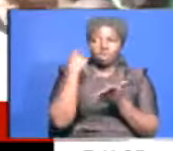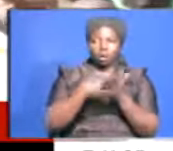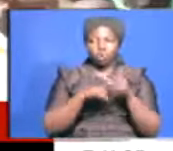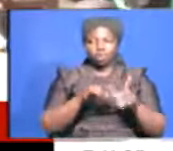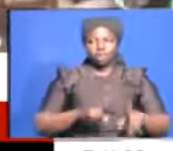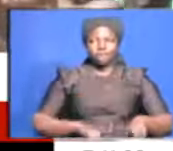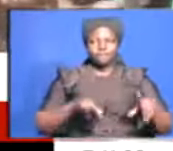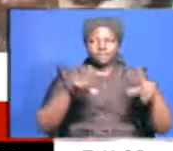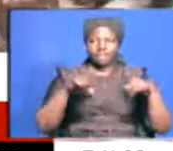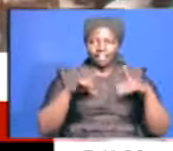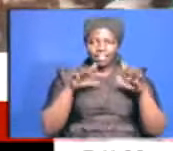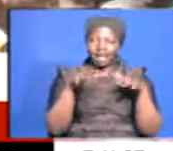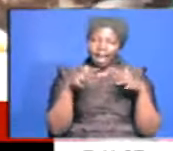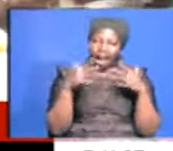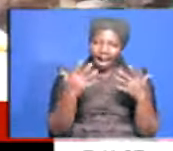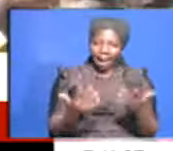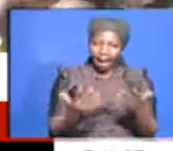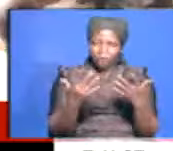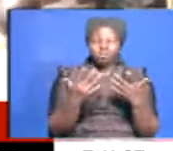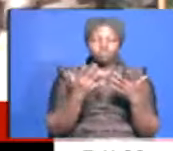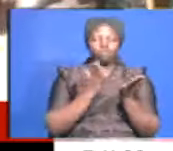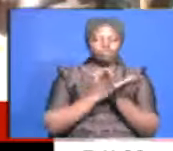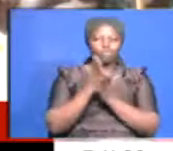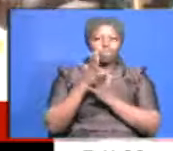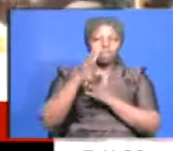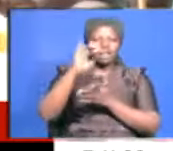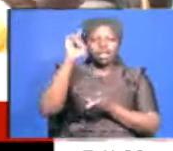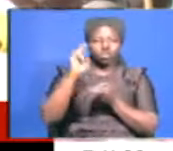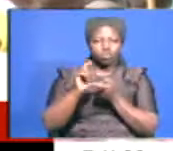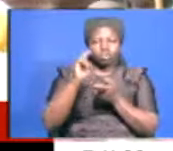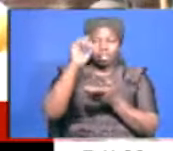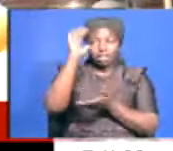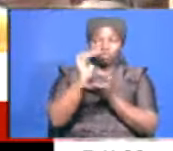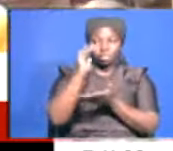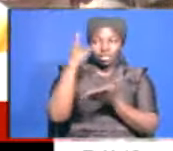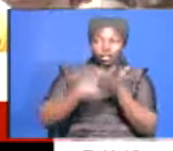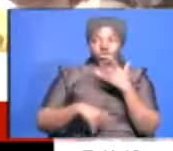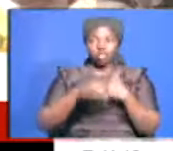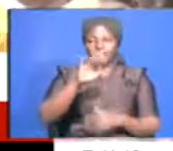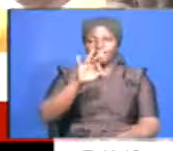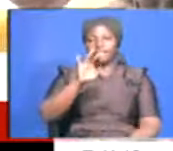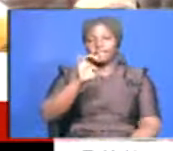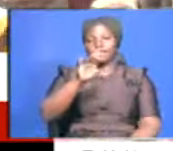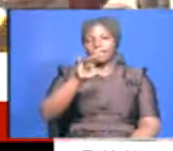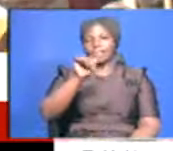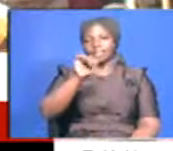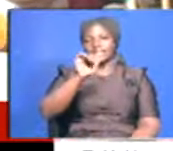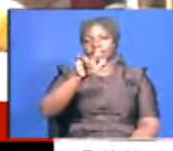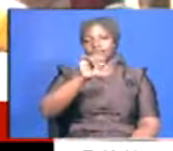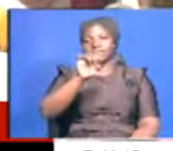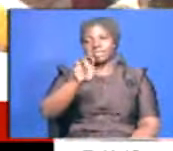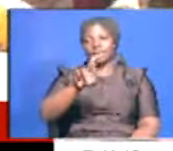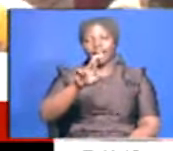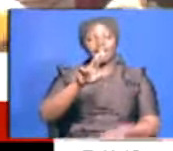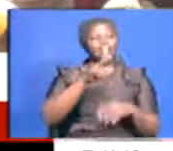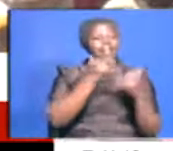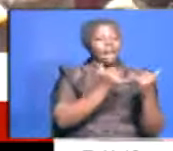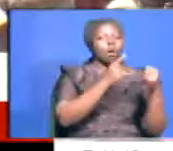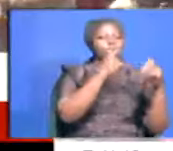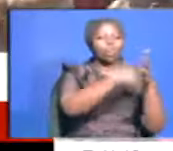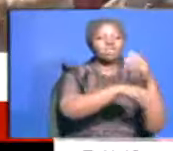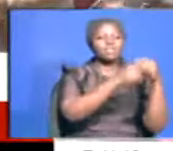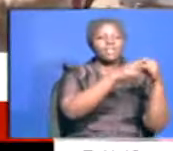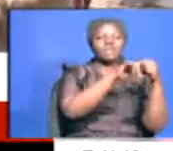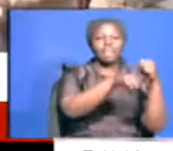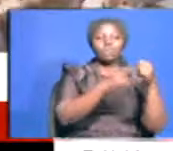Kwa kupunguza gharama ya mbolea, tulete ile mbolea inauzwa saa hii 7,000 mpaka shilingi 2,000